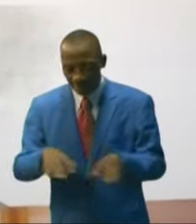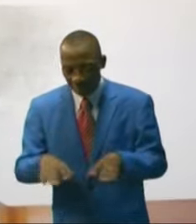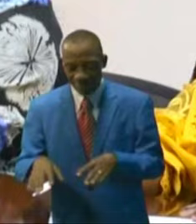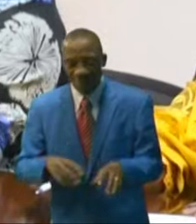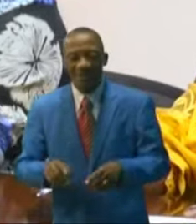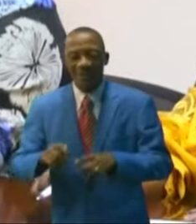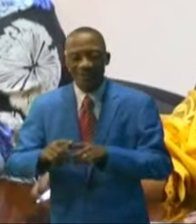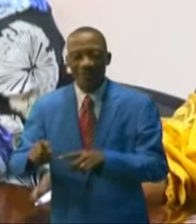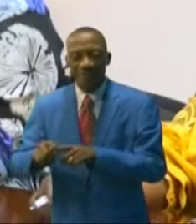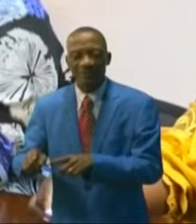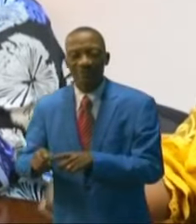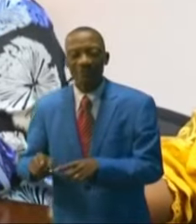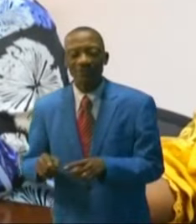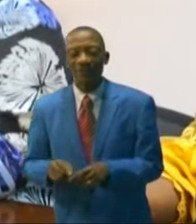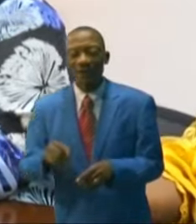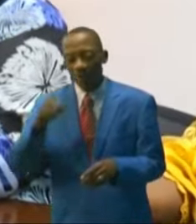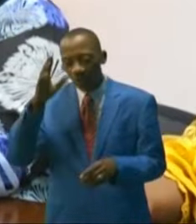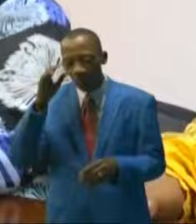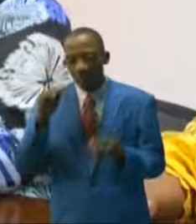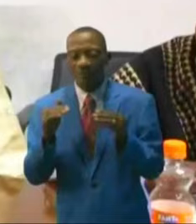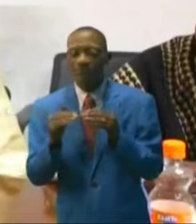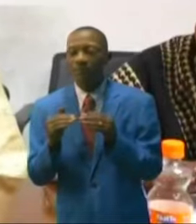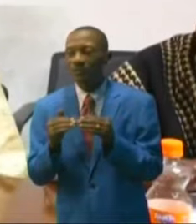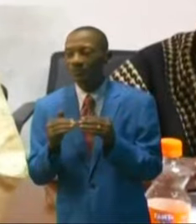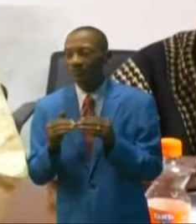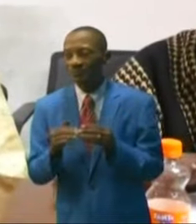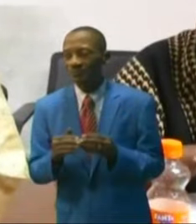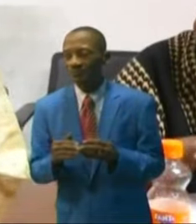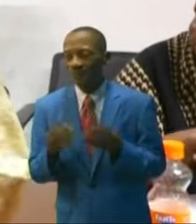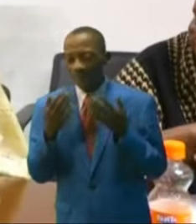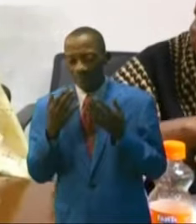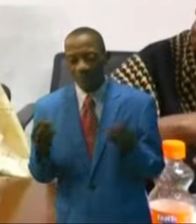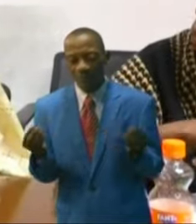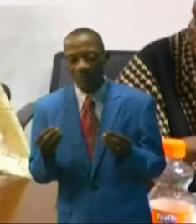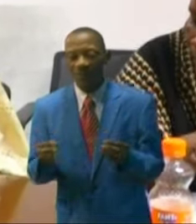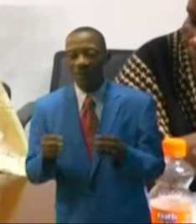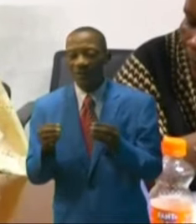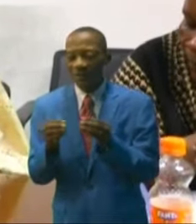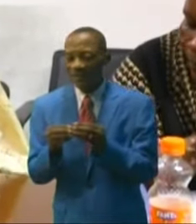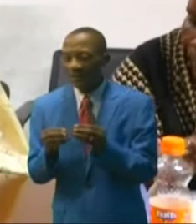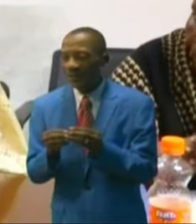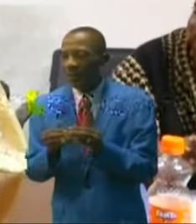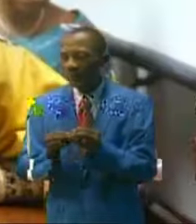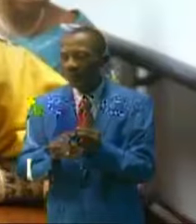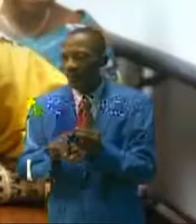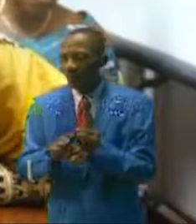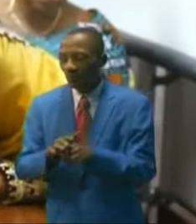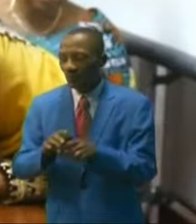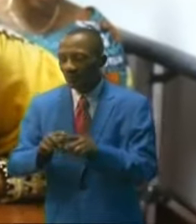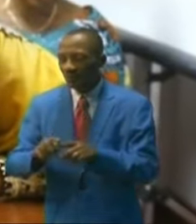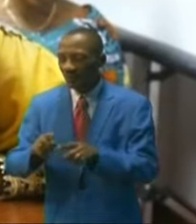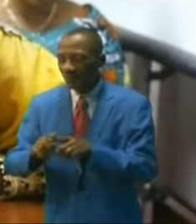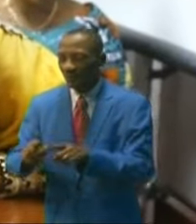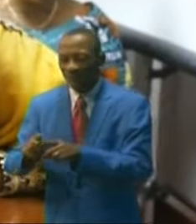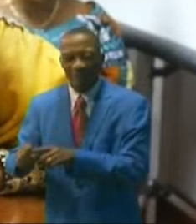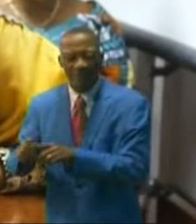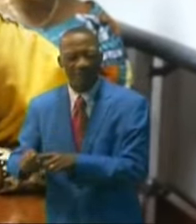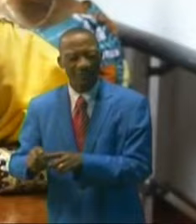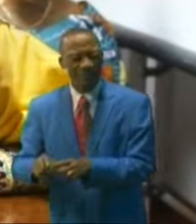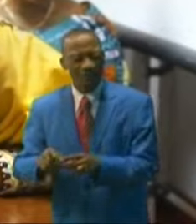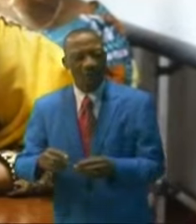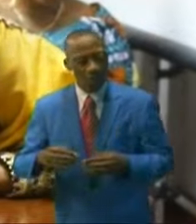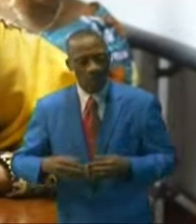et veulent apporter des solutions spécifiques aux besoins multiples dans les contextes du flux à l'est du pays.